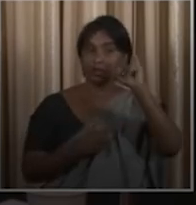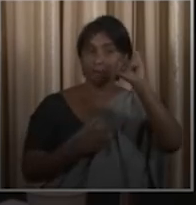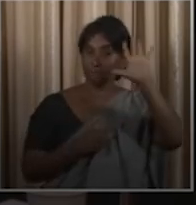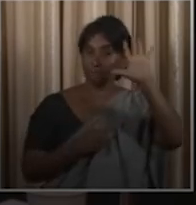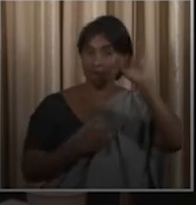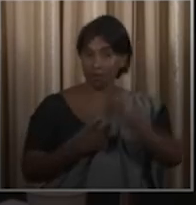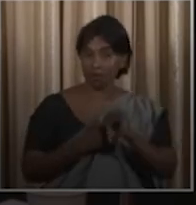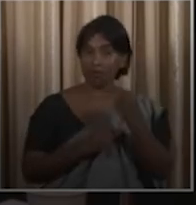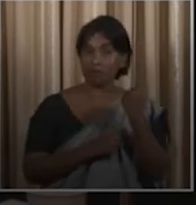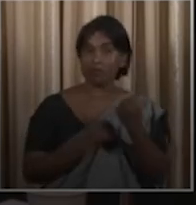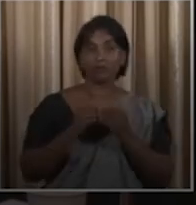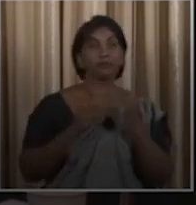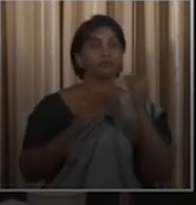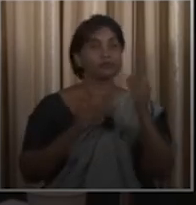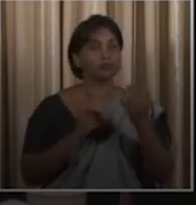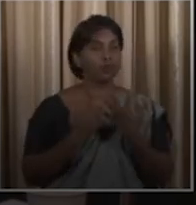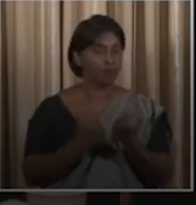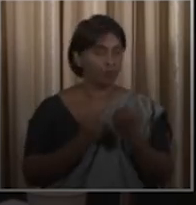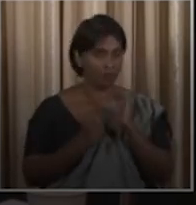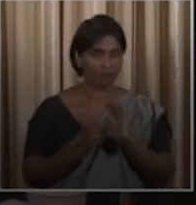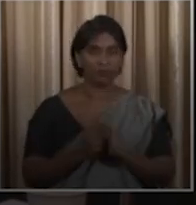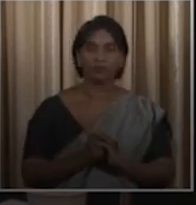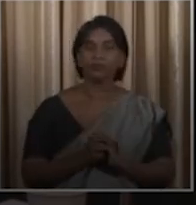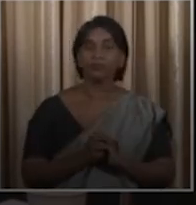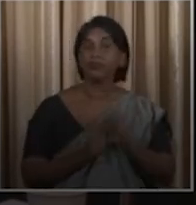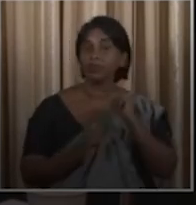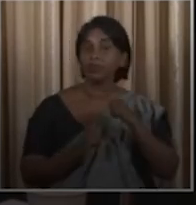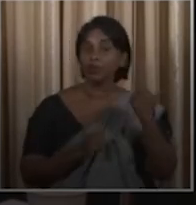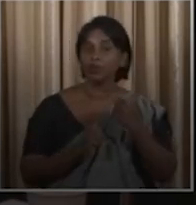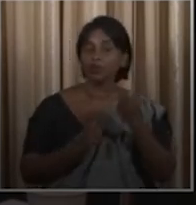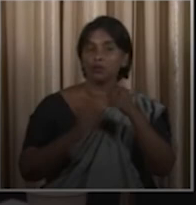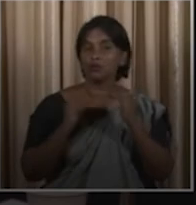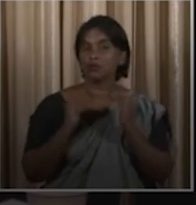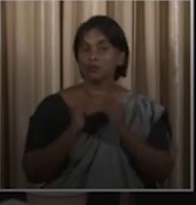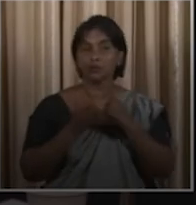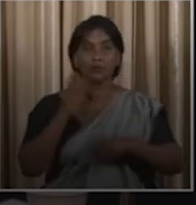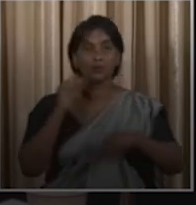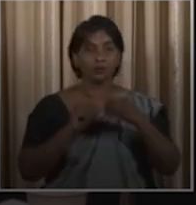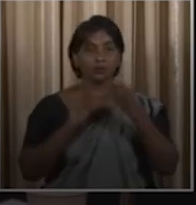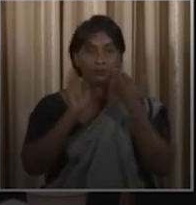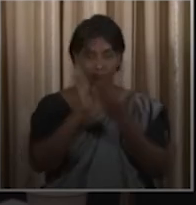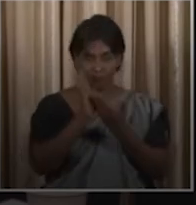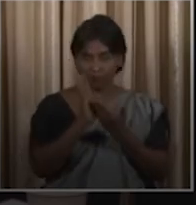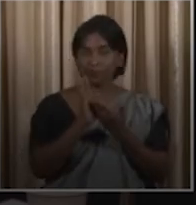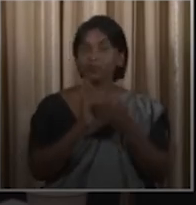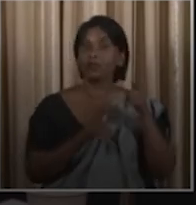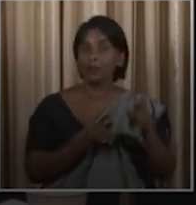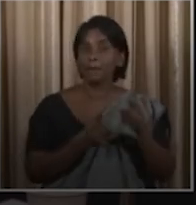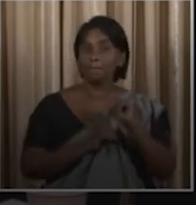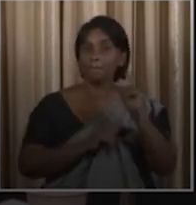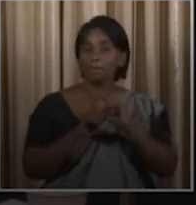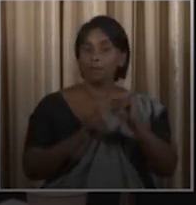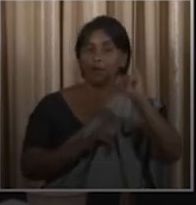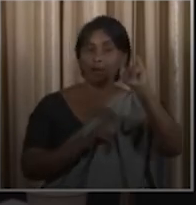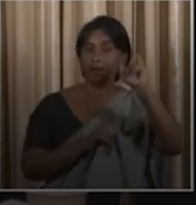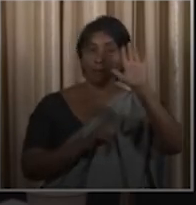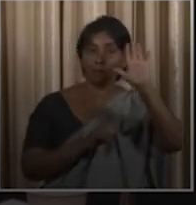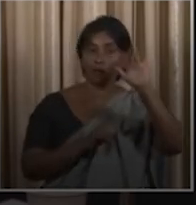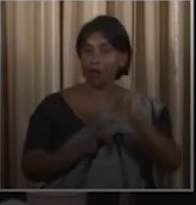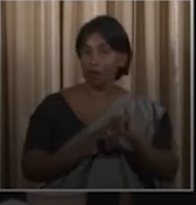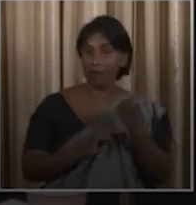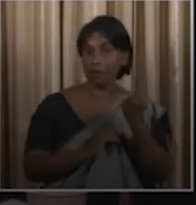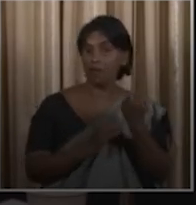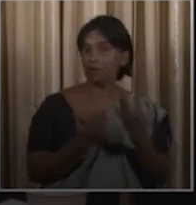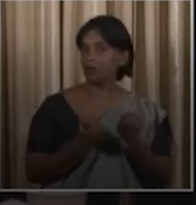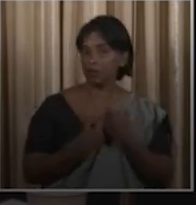mewa manawat tibun. Mukada nawa samanu pati ke chandra krame khandunna di lati buna, ota parlimen tu hayem pahye balai akle bini ne. E hayem pahye balai